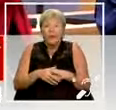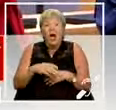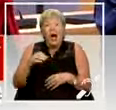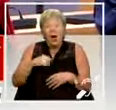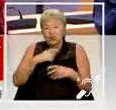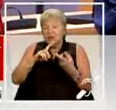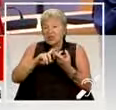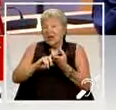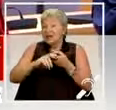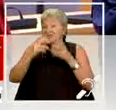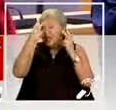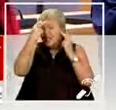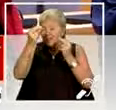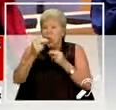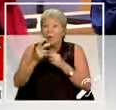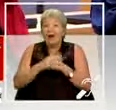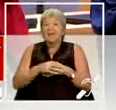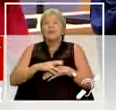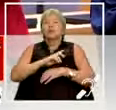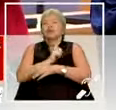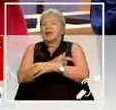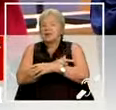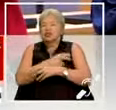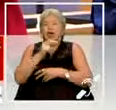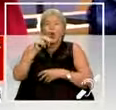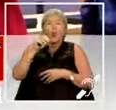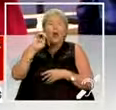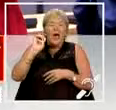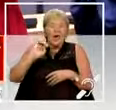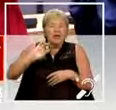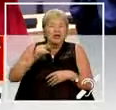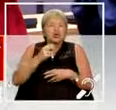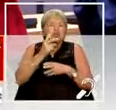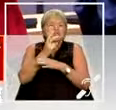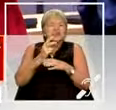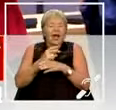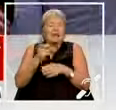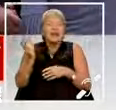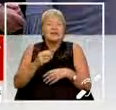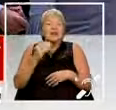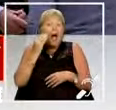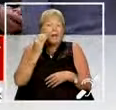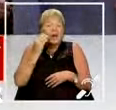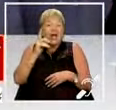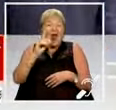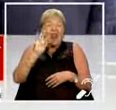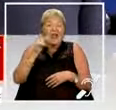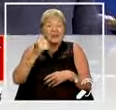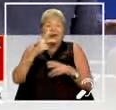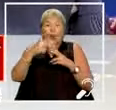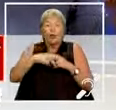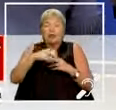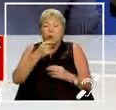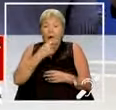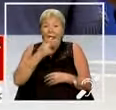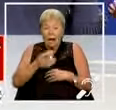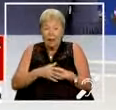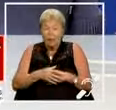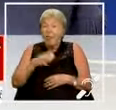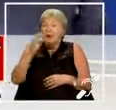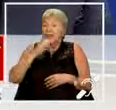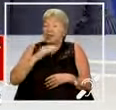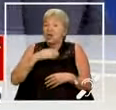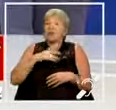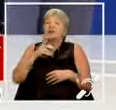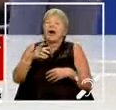Au fost relații diplomatice intense între Uniunea Europeană și statele din America Latină în ultimul an. Președinta